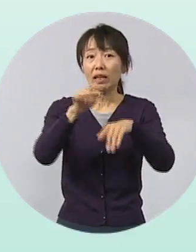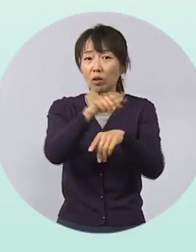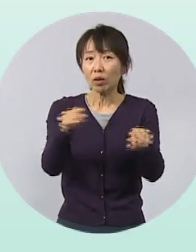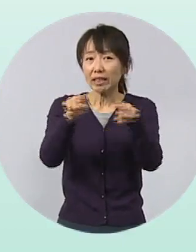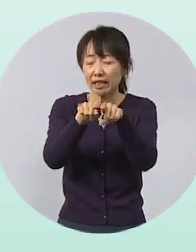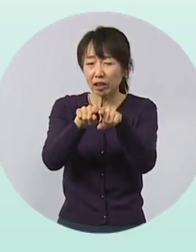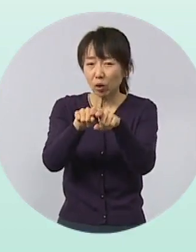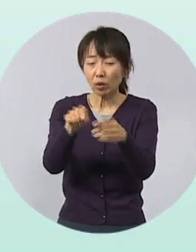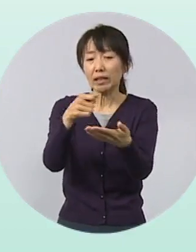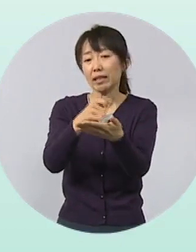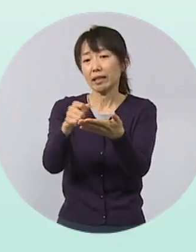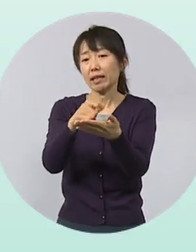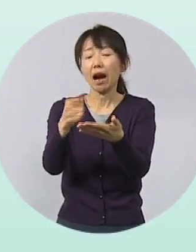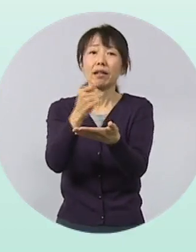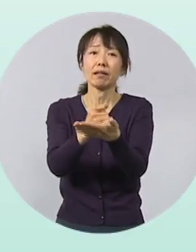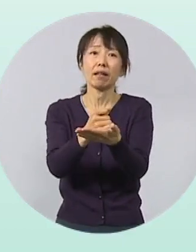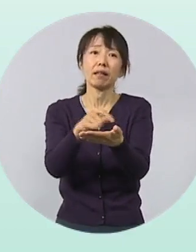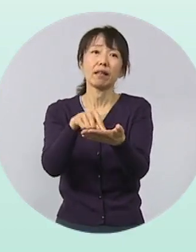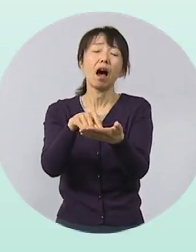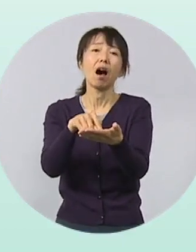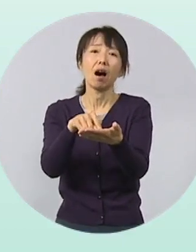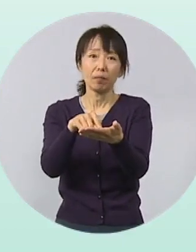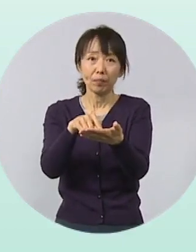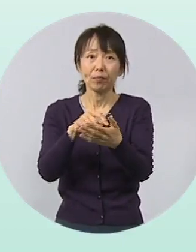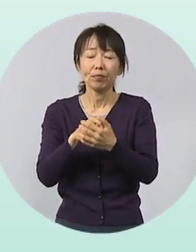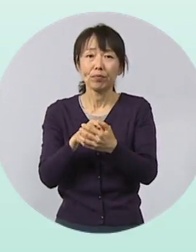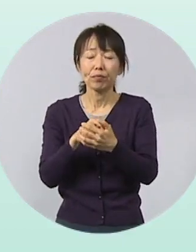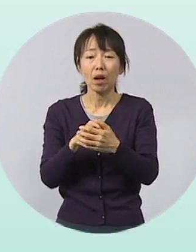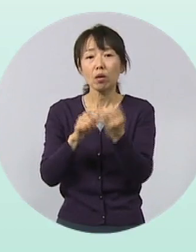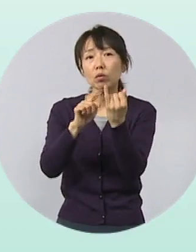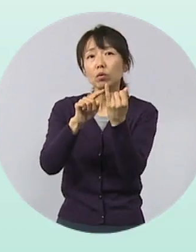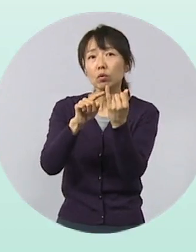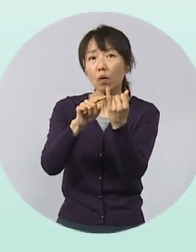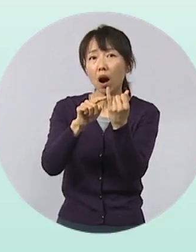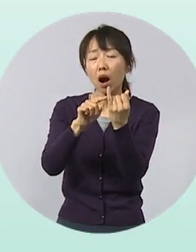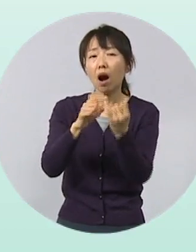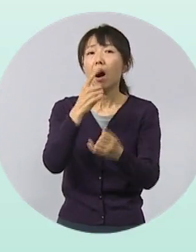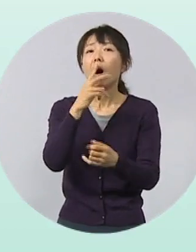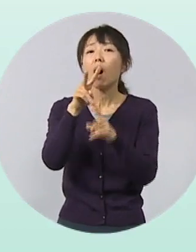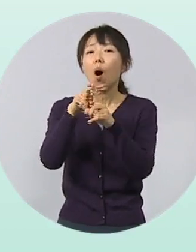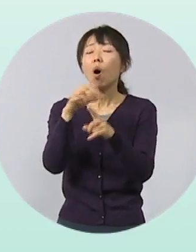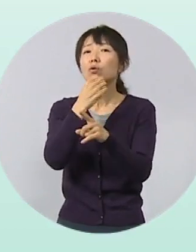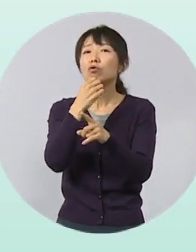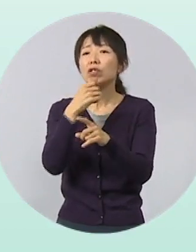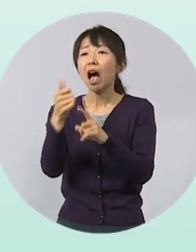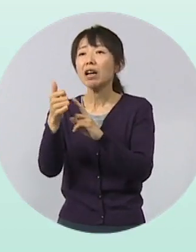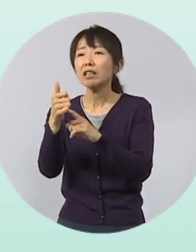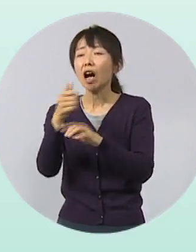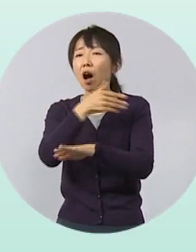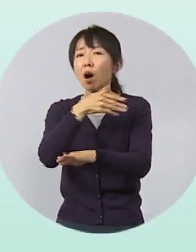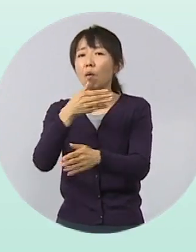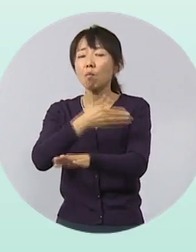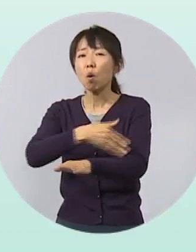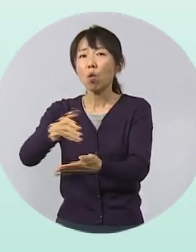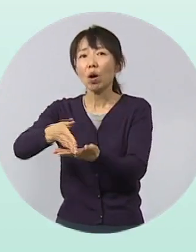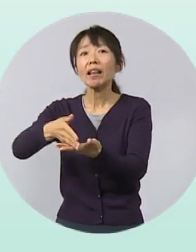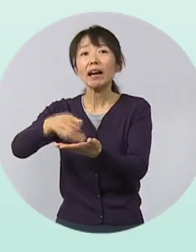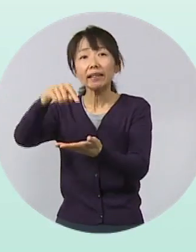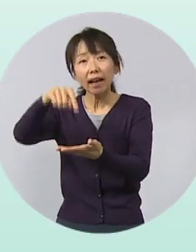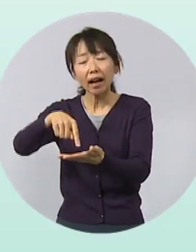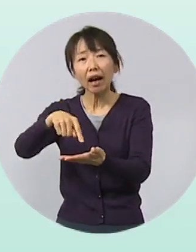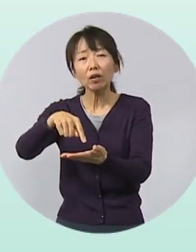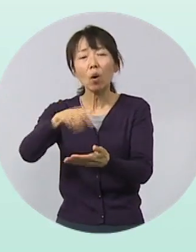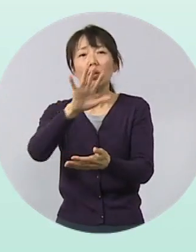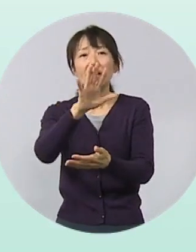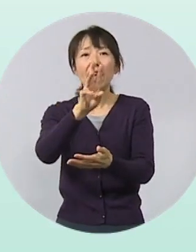。手前の女性は藤沢ゆかりの小栗半官物語の登場人物で、小栗の恋人